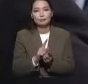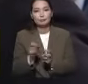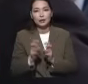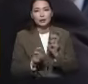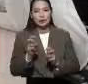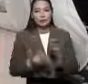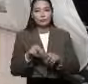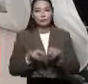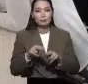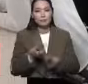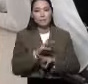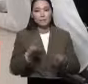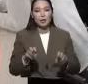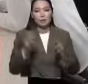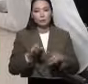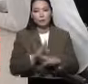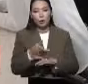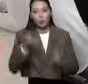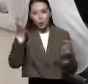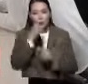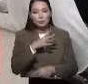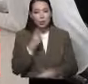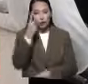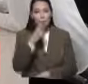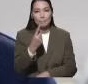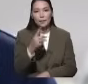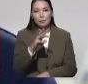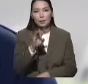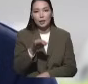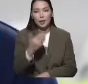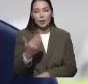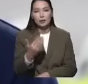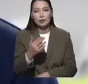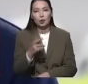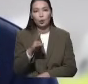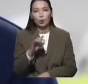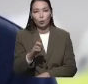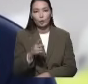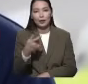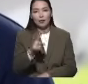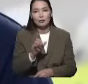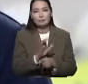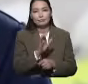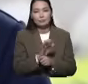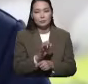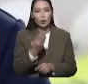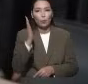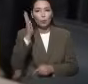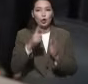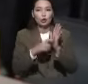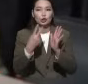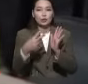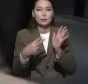танысуға мәжілісмендер арнайы барды. Жылына 1 миллиард текше метр газ өңдейтін кәсіпорыннан болашақта 727 миллион текше